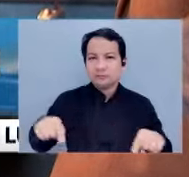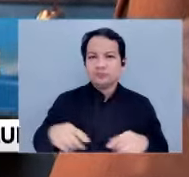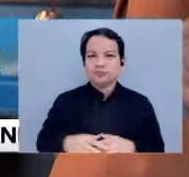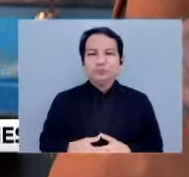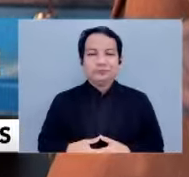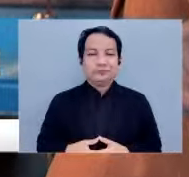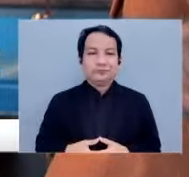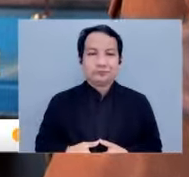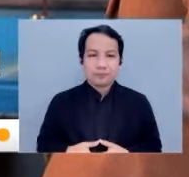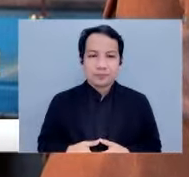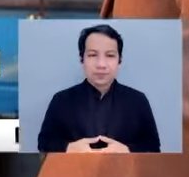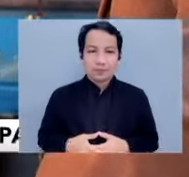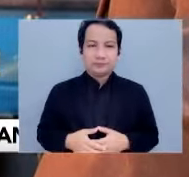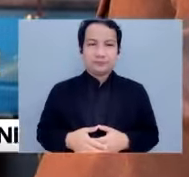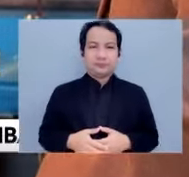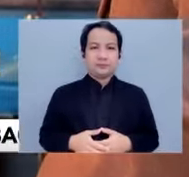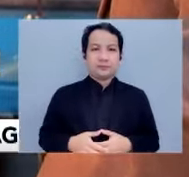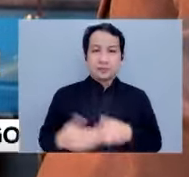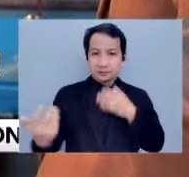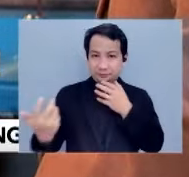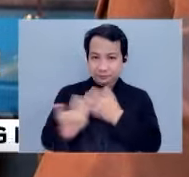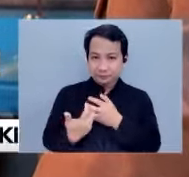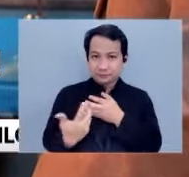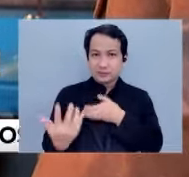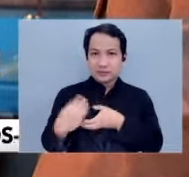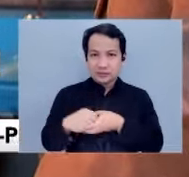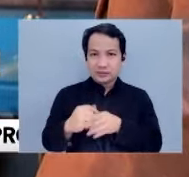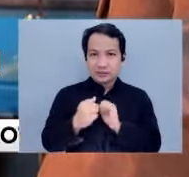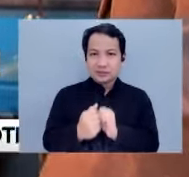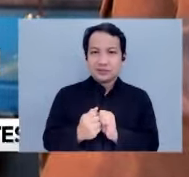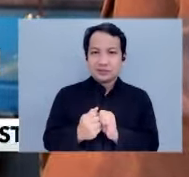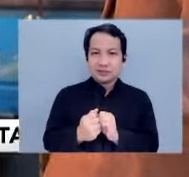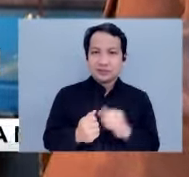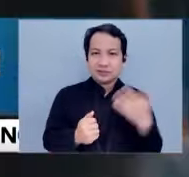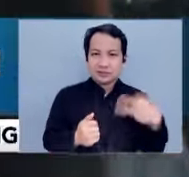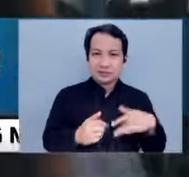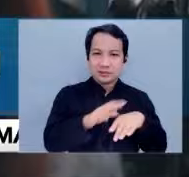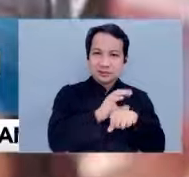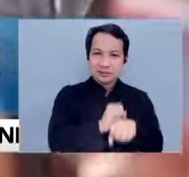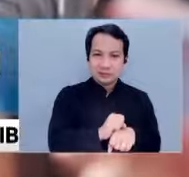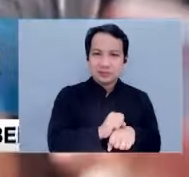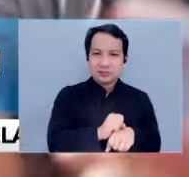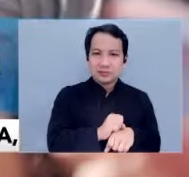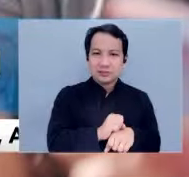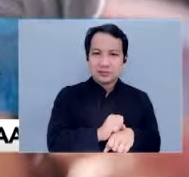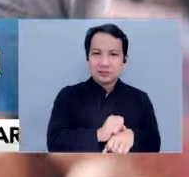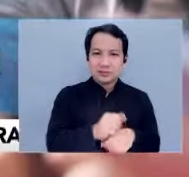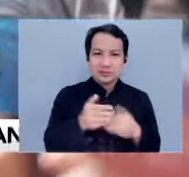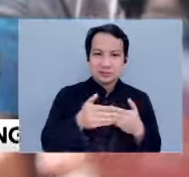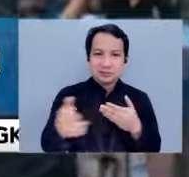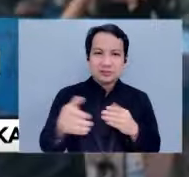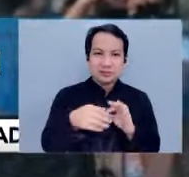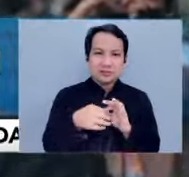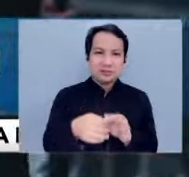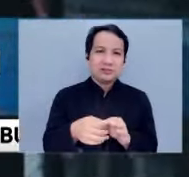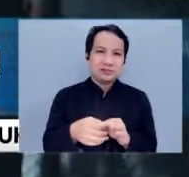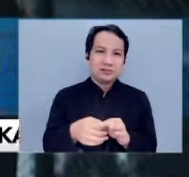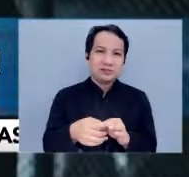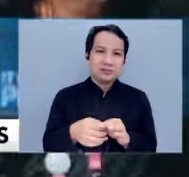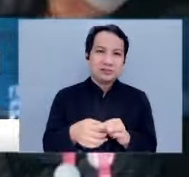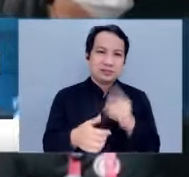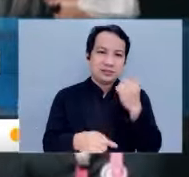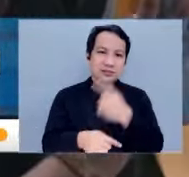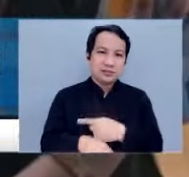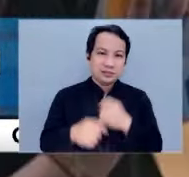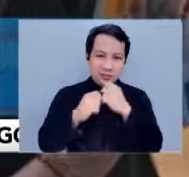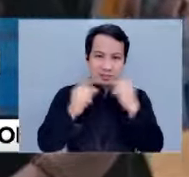parang naging part siguro ng kumbaga tradition namin na eventually na parang one day nagising nila kami tapos